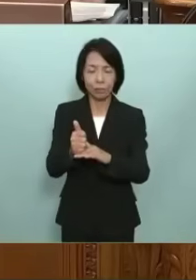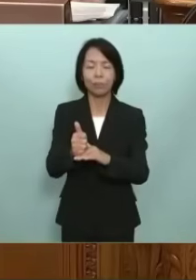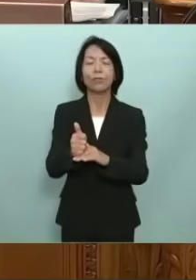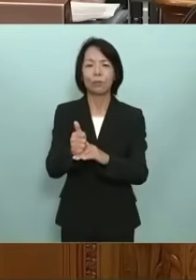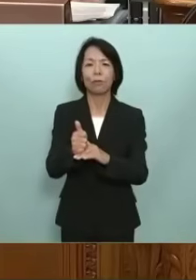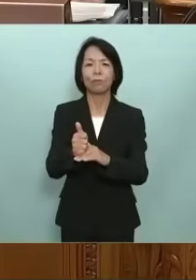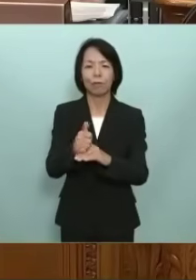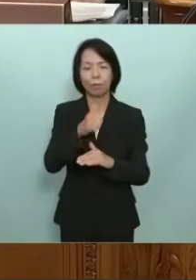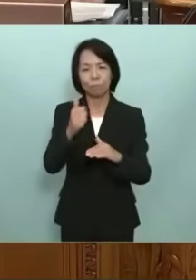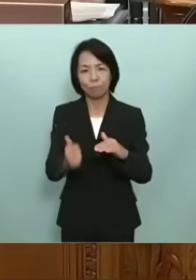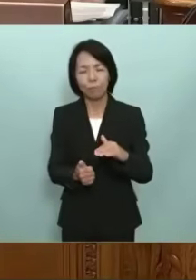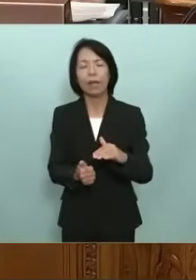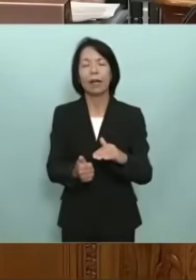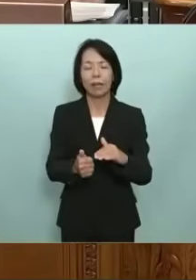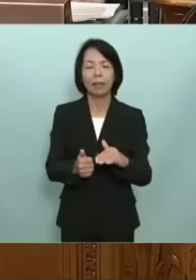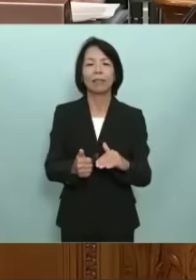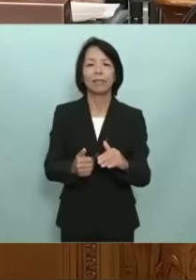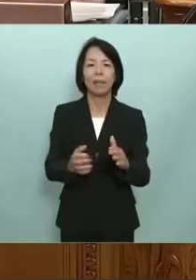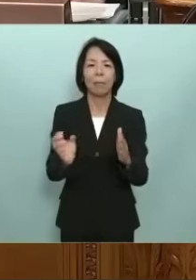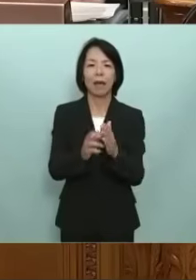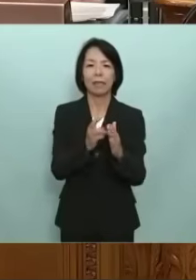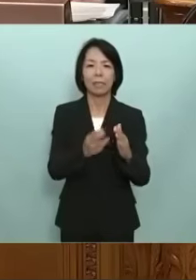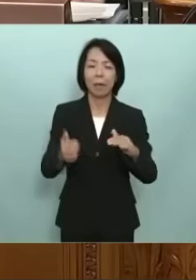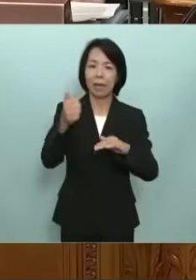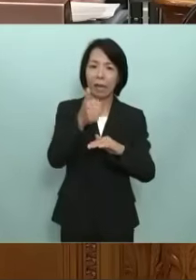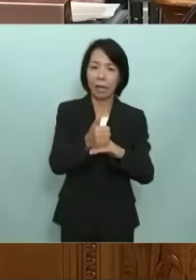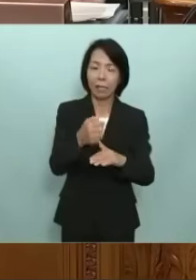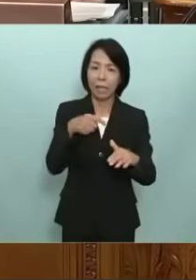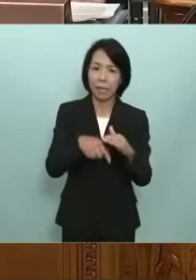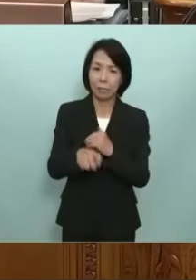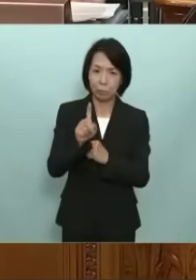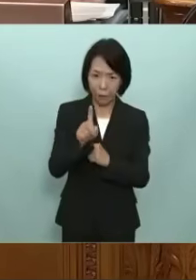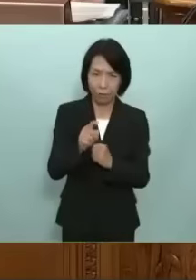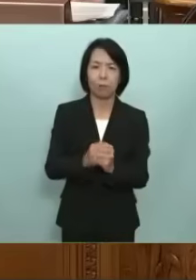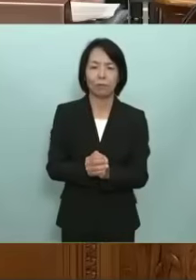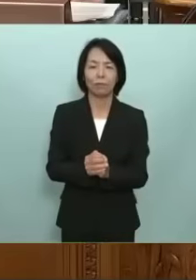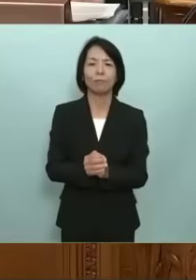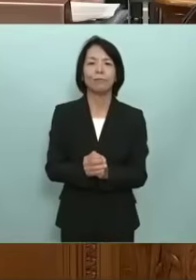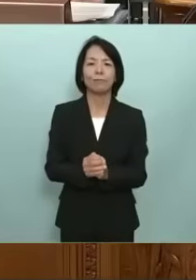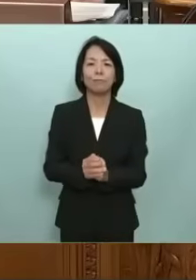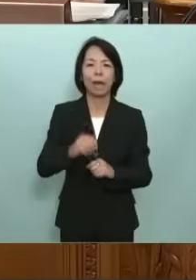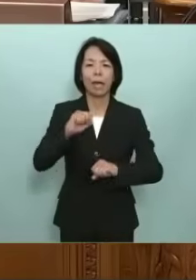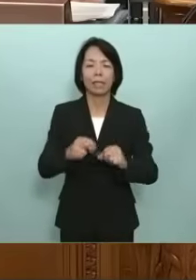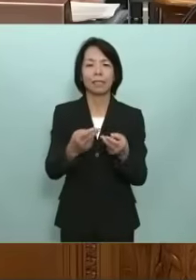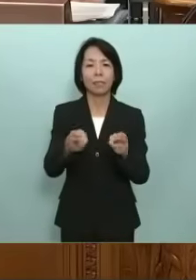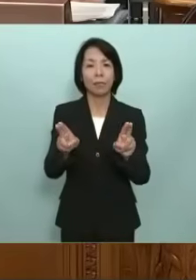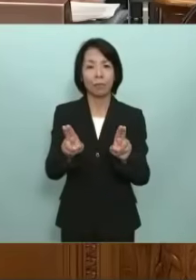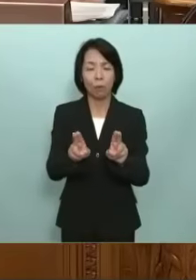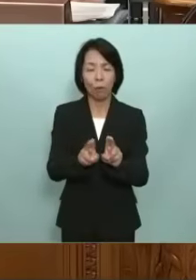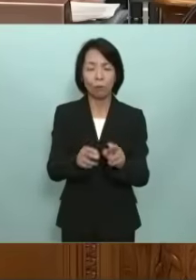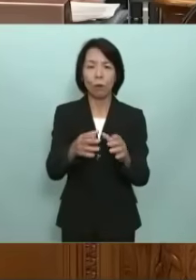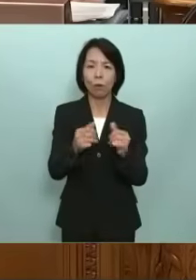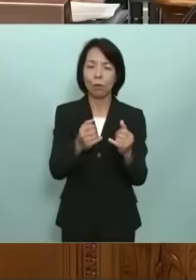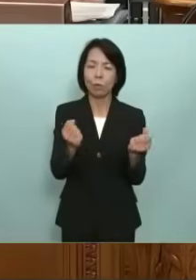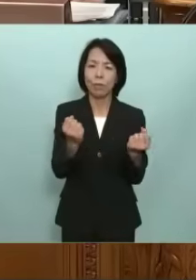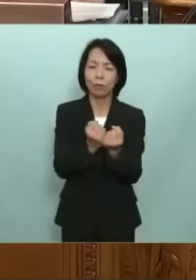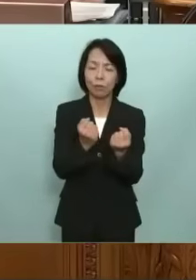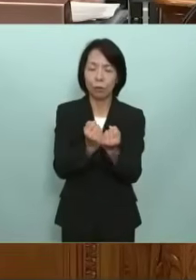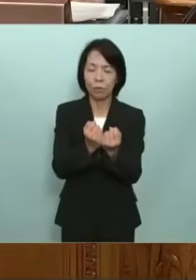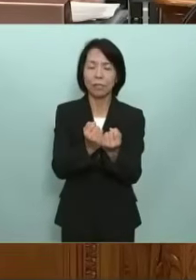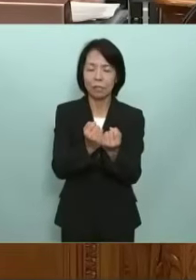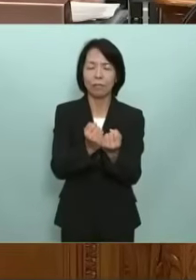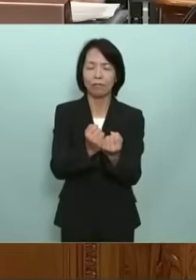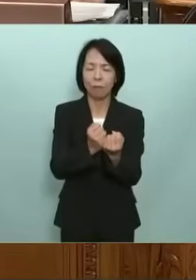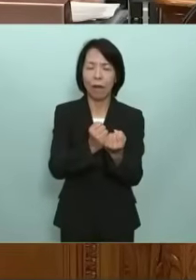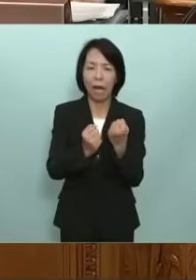誕生した理由はただ1つ自民党によるあまりにも国民の常識とかけ離れた裏金問題があった